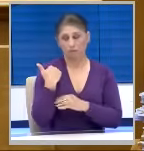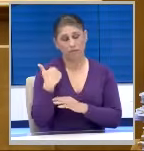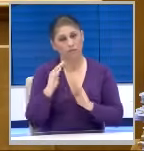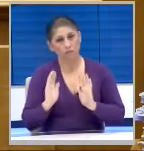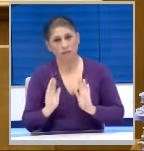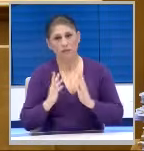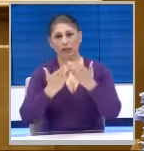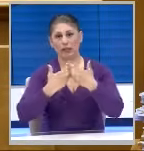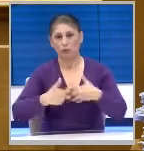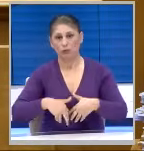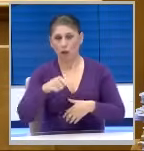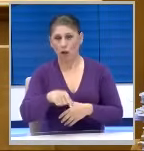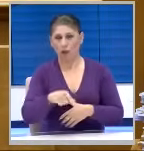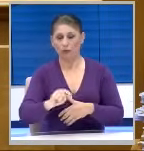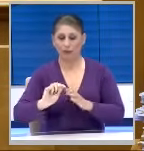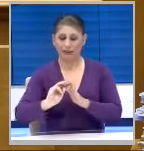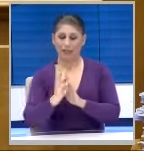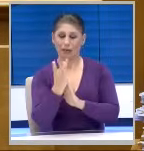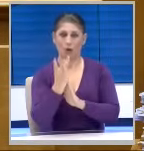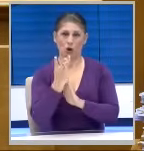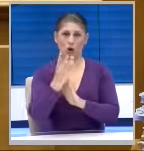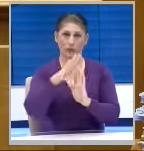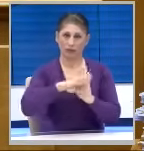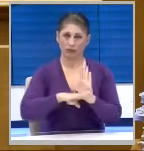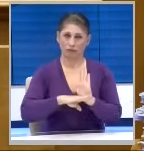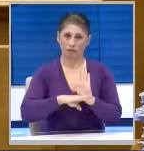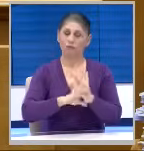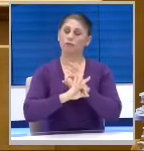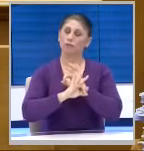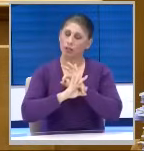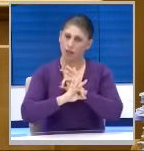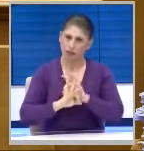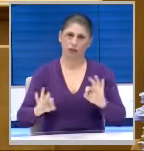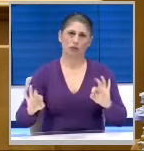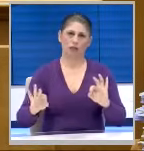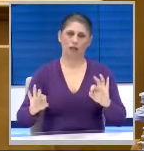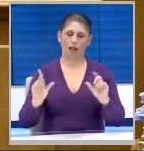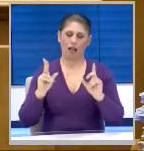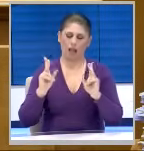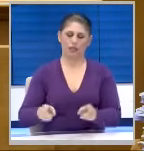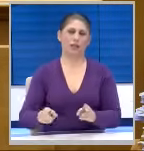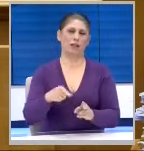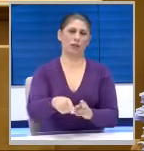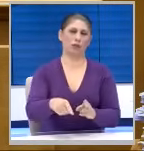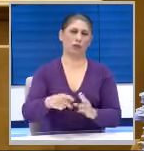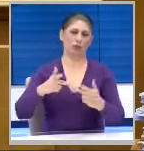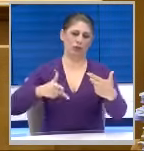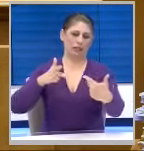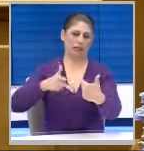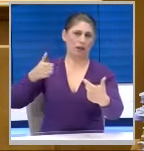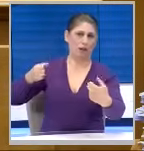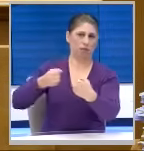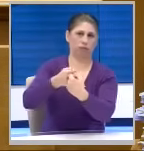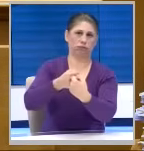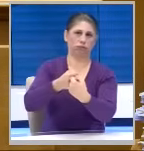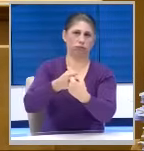η λειτουργία αυτού του τριπλού συστήματος μετα βεβαιότητας θα απέτρεπε το δυστύχημα λέει ο κύριος